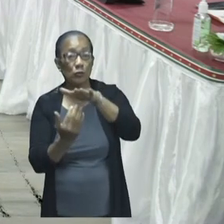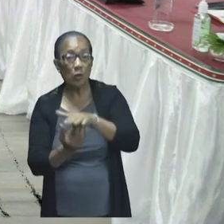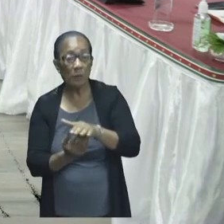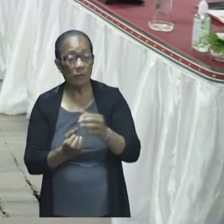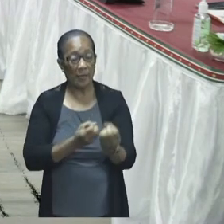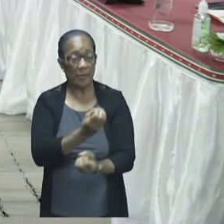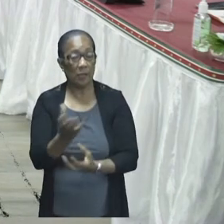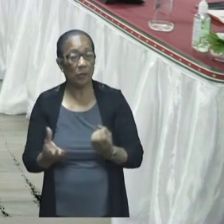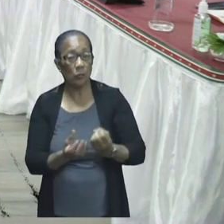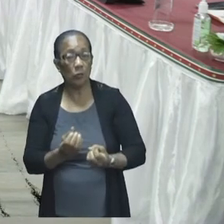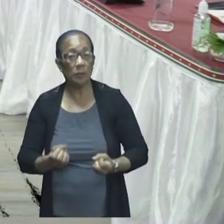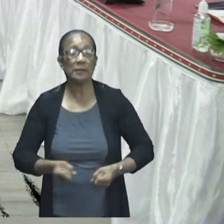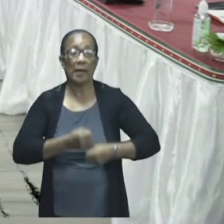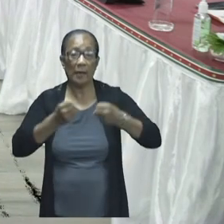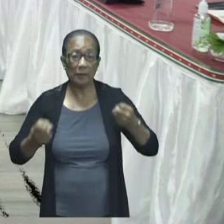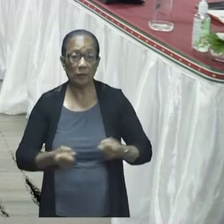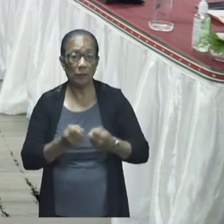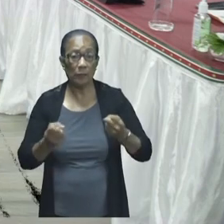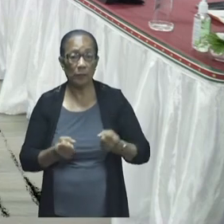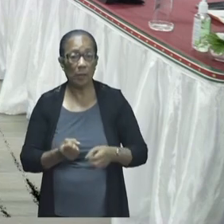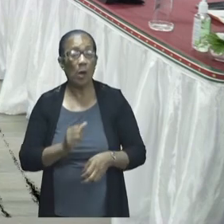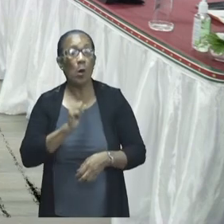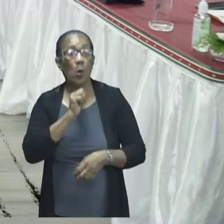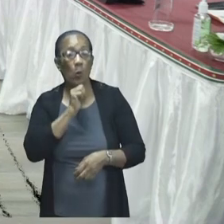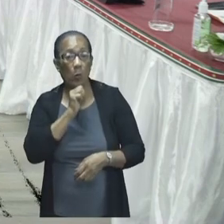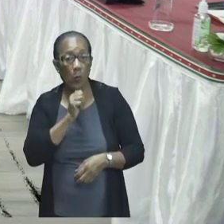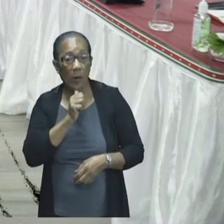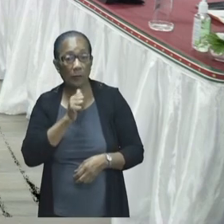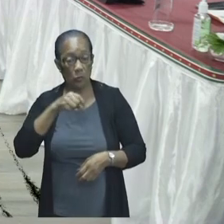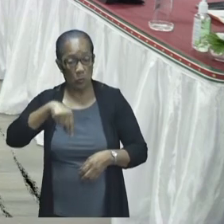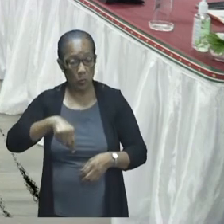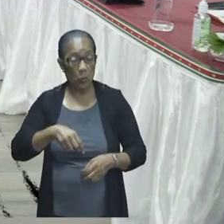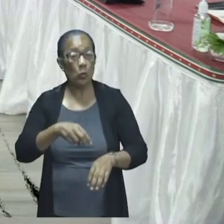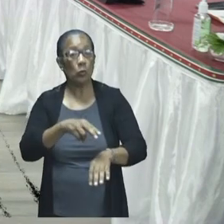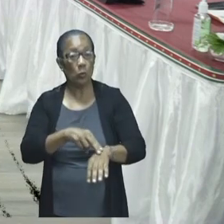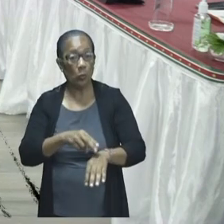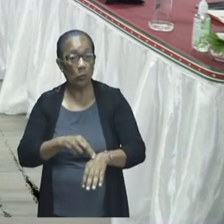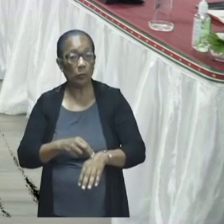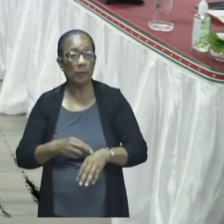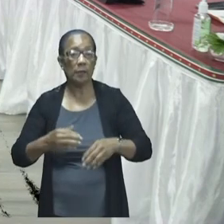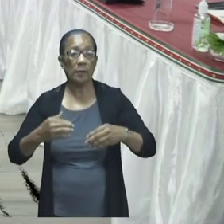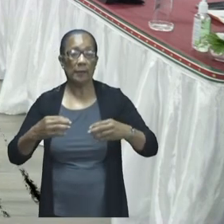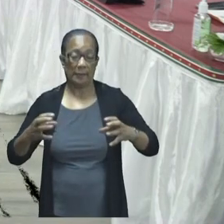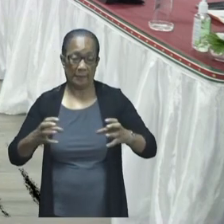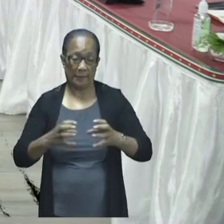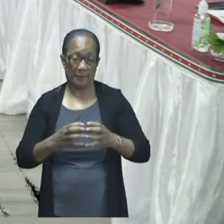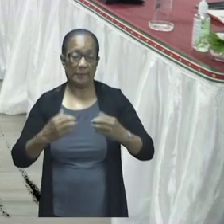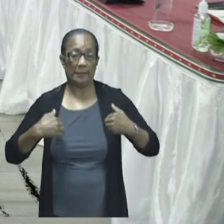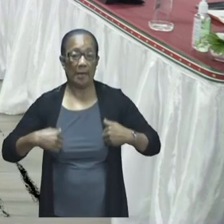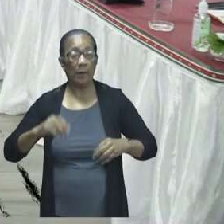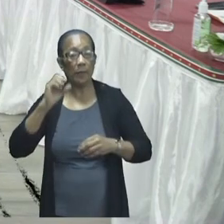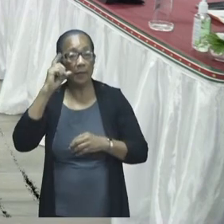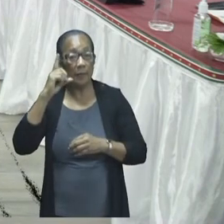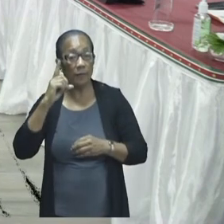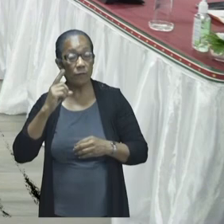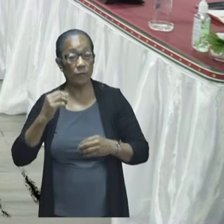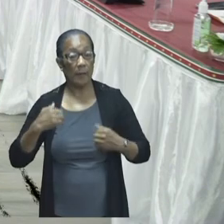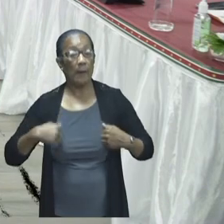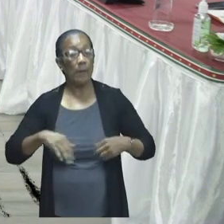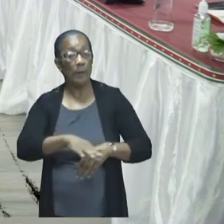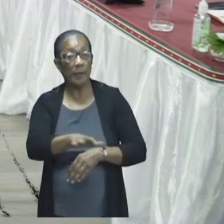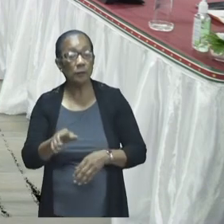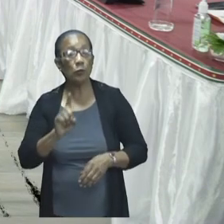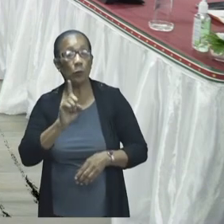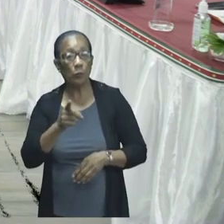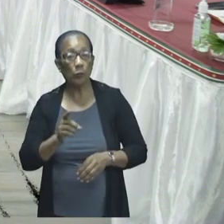dat is even wat we nu nodig hebben wat we nu nodig hebben we samen liever daar beschermen zorgen dat de shelter zijn zorgen dat een rups zijn